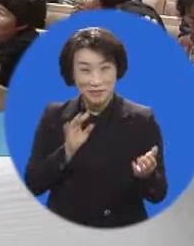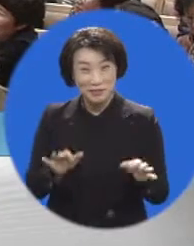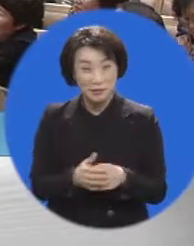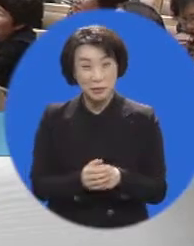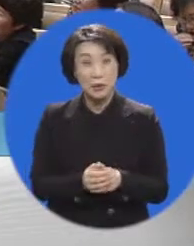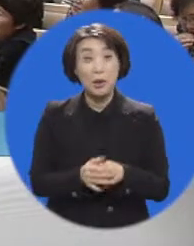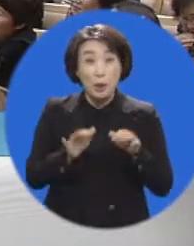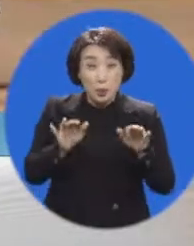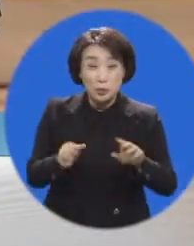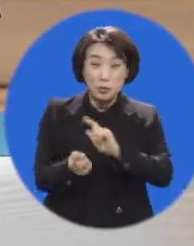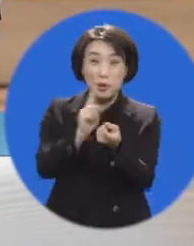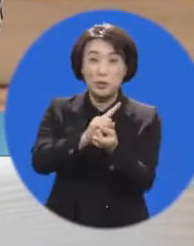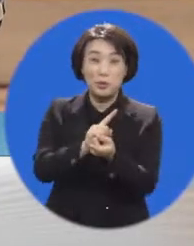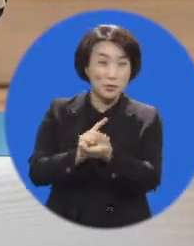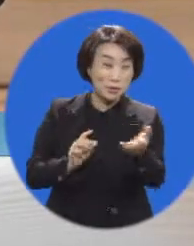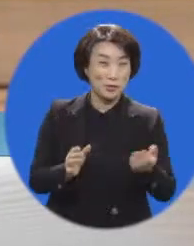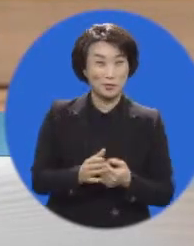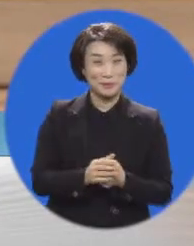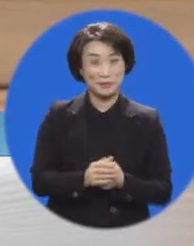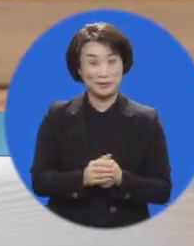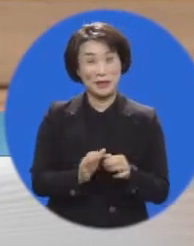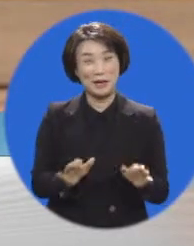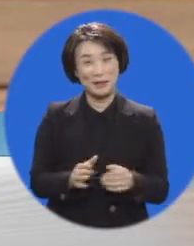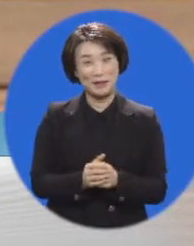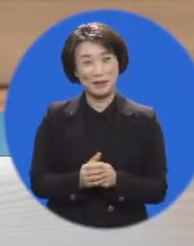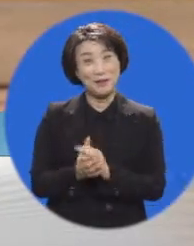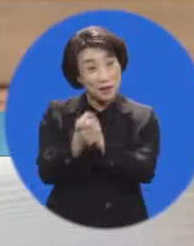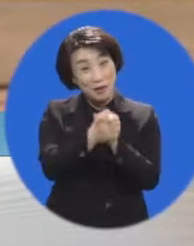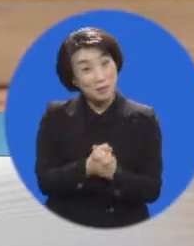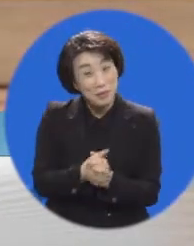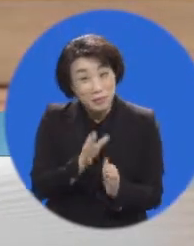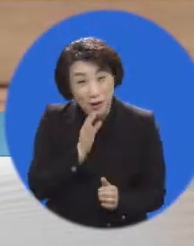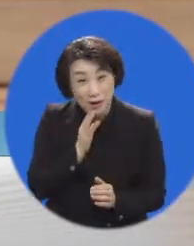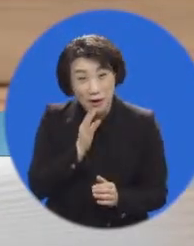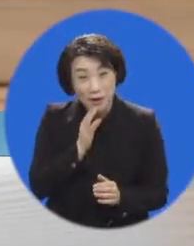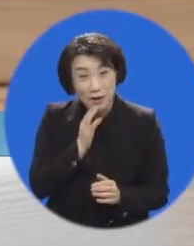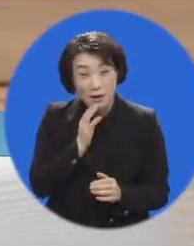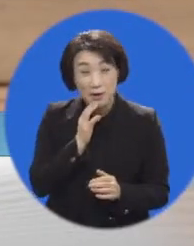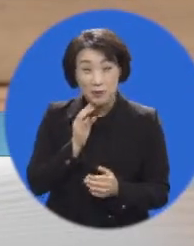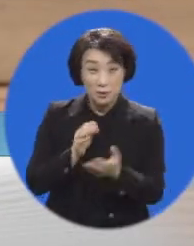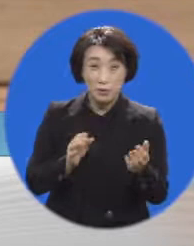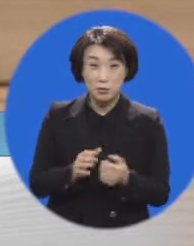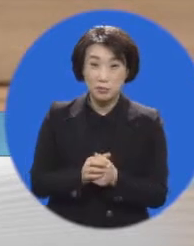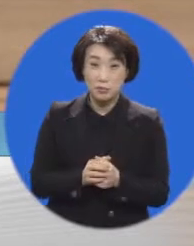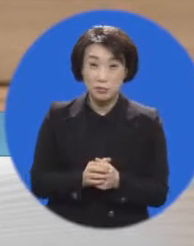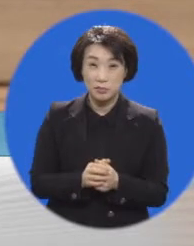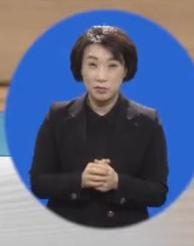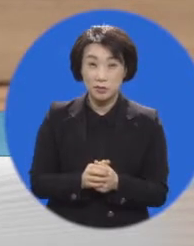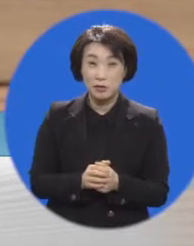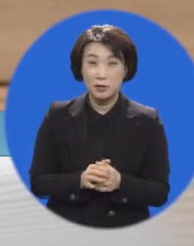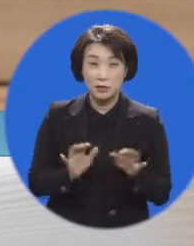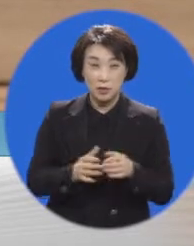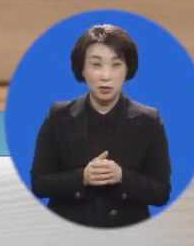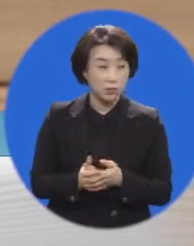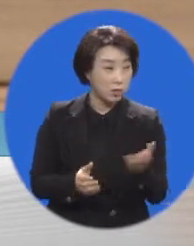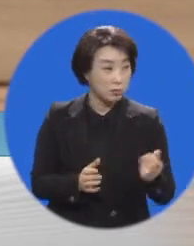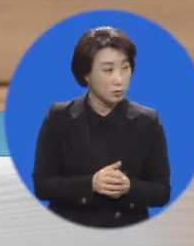그러면 서로 얼마나 보세요. 고부간에 미움이 생겨. 따라서 시누이도